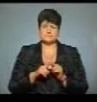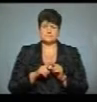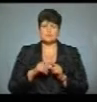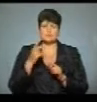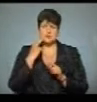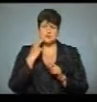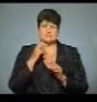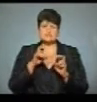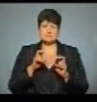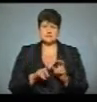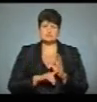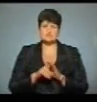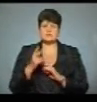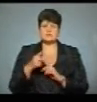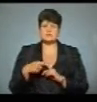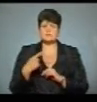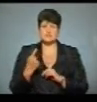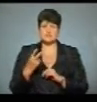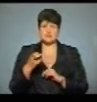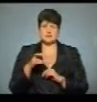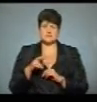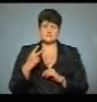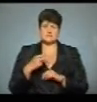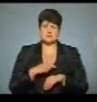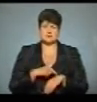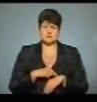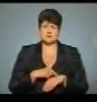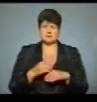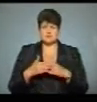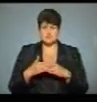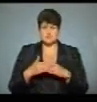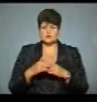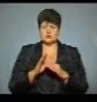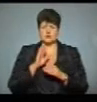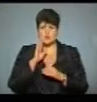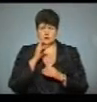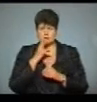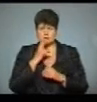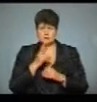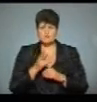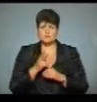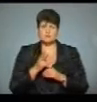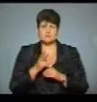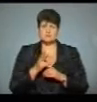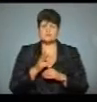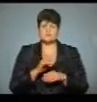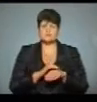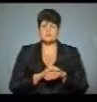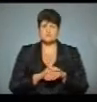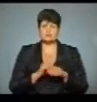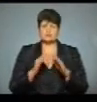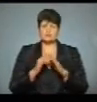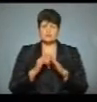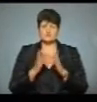засідання, яке розпочалося 21 липня о 20-й годині. Вже ближче до ранку спостерігач «Опори» зафіксував, що в будівлі,